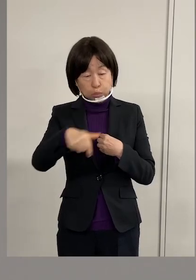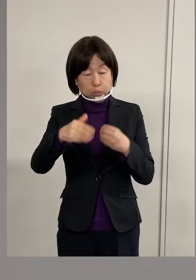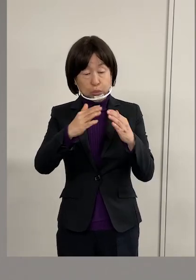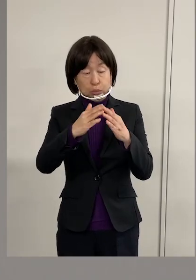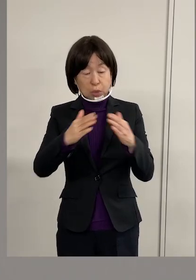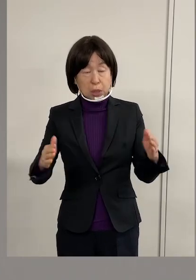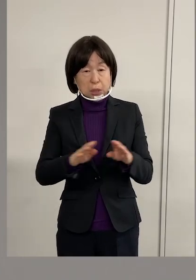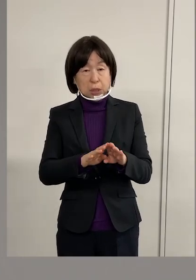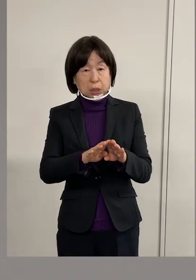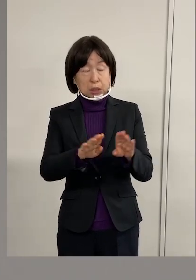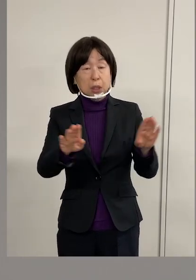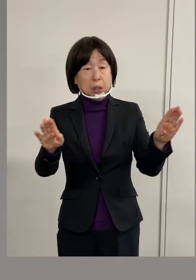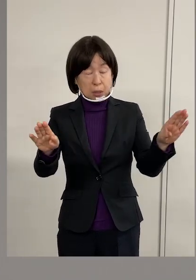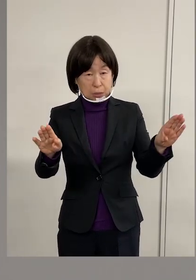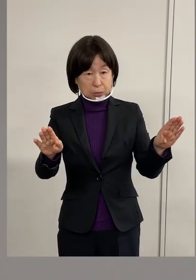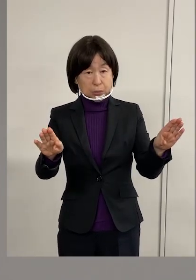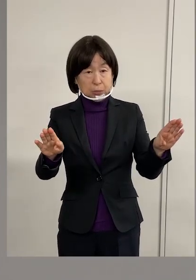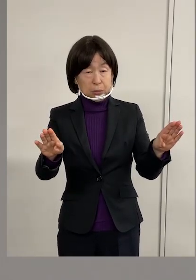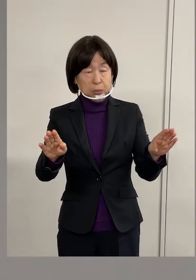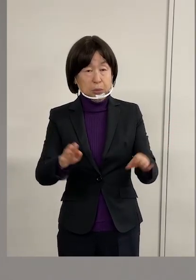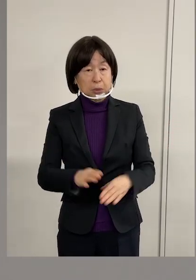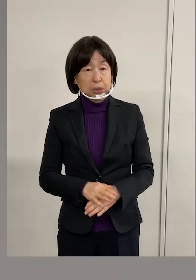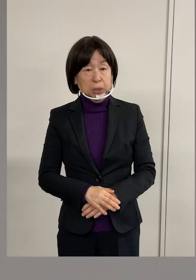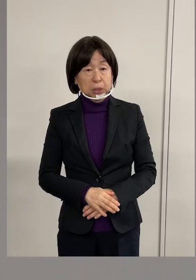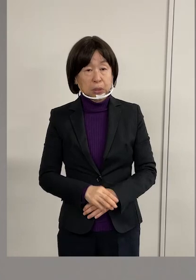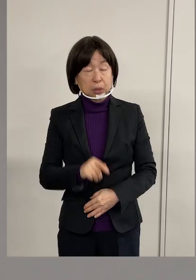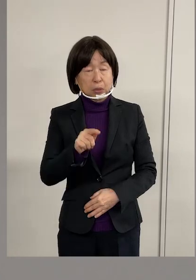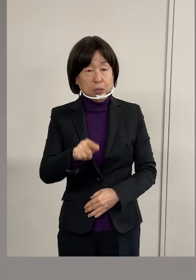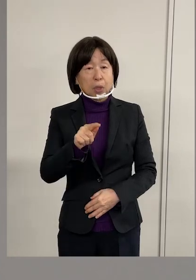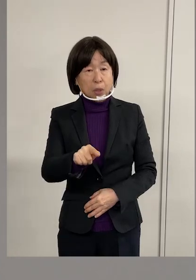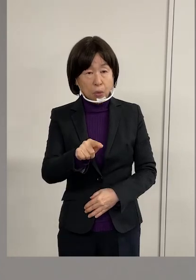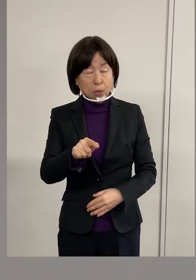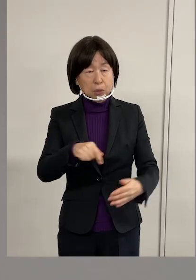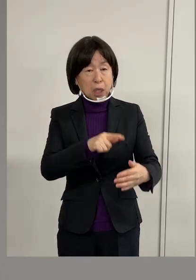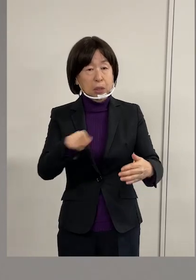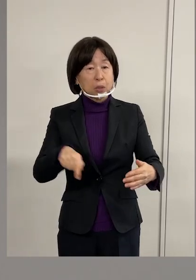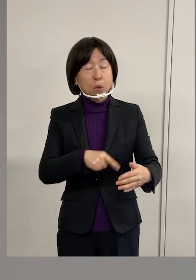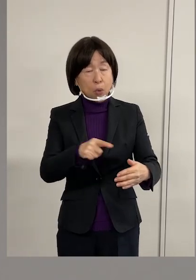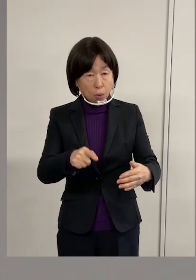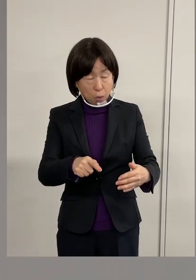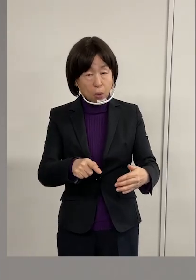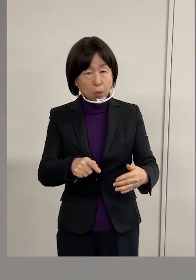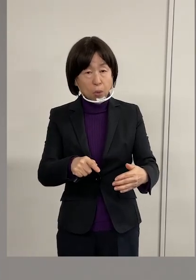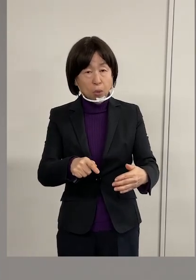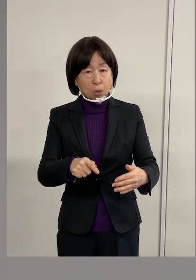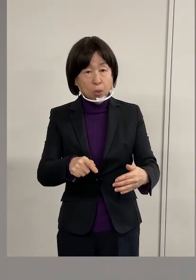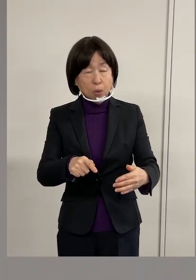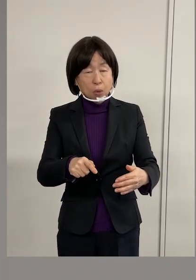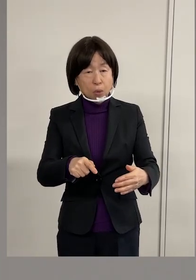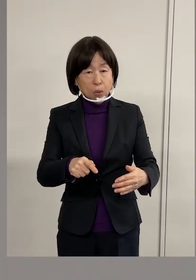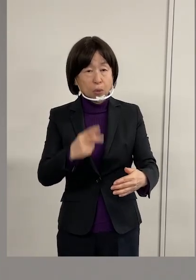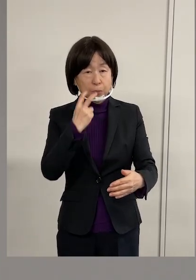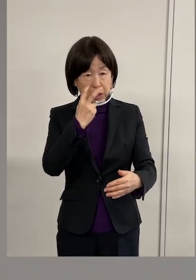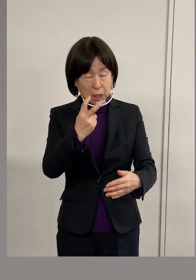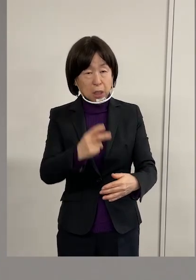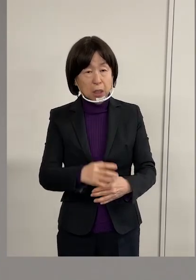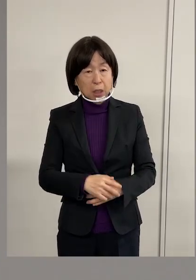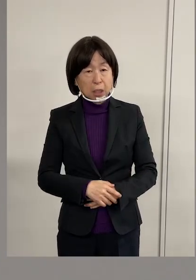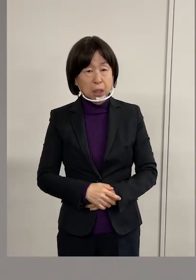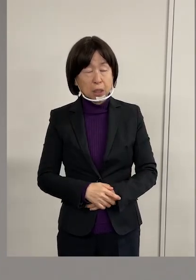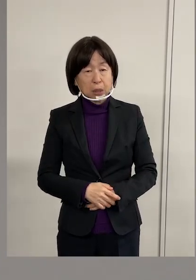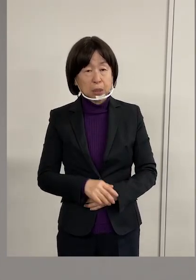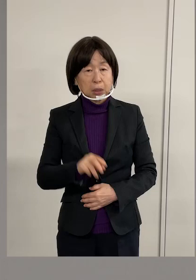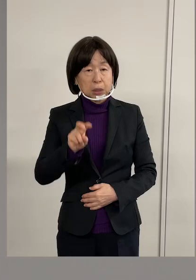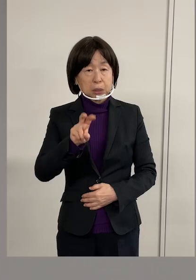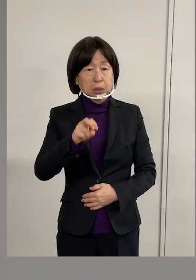という予定の報道があります。で、それを受けてですね、それで方向性委員会出されるので、ちょうど27日の